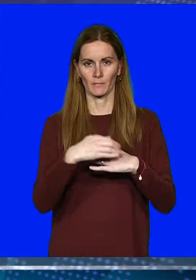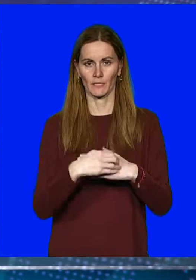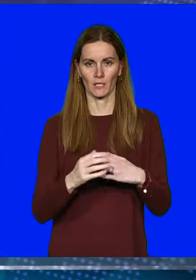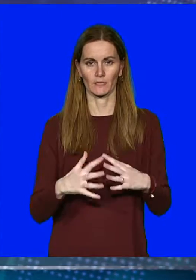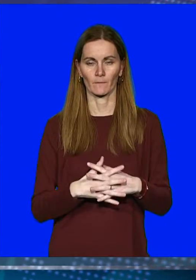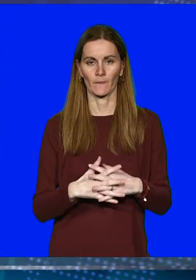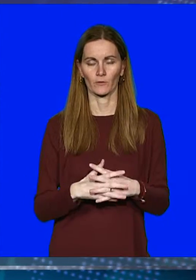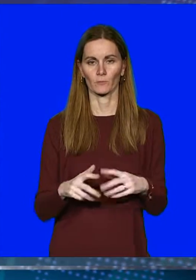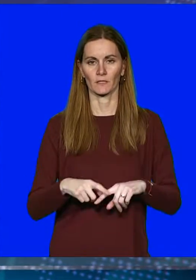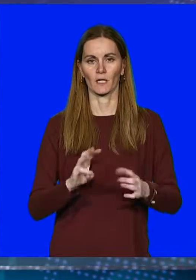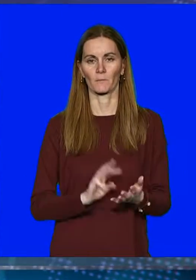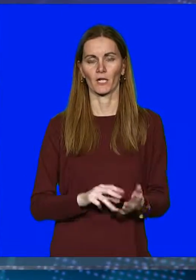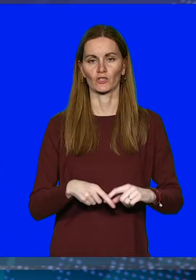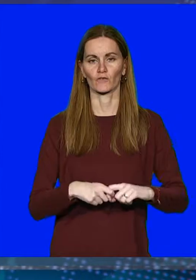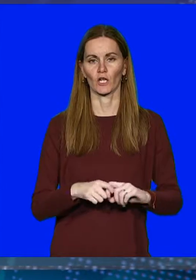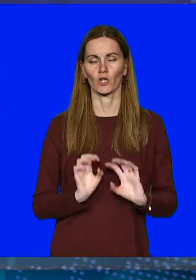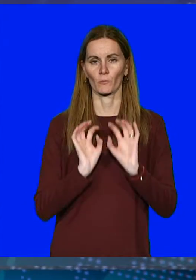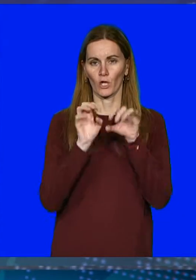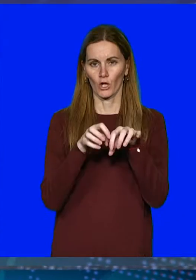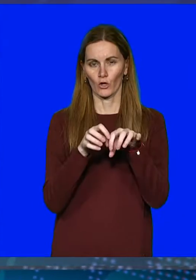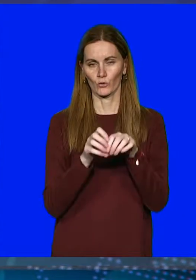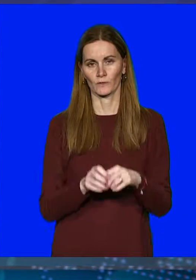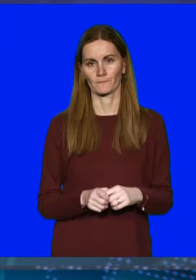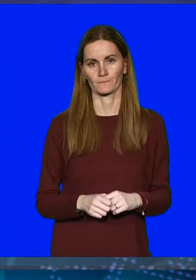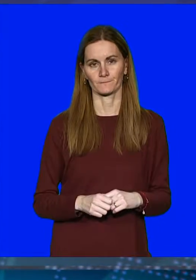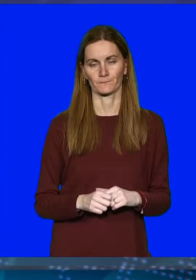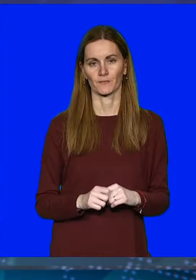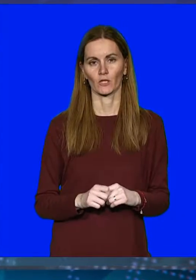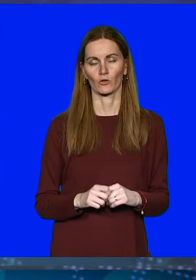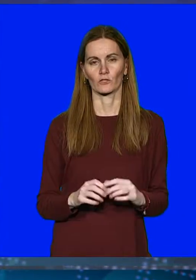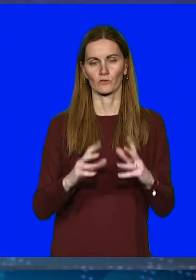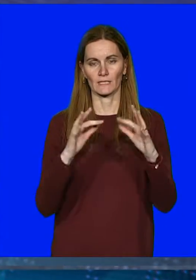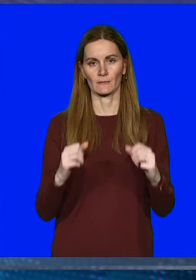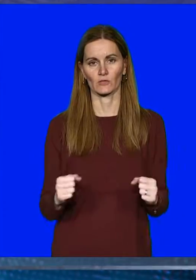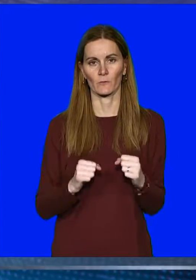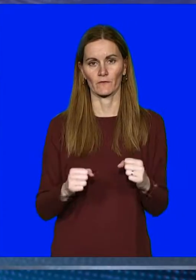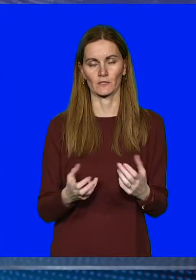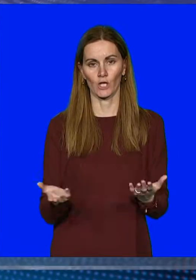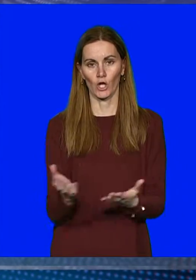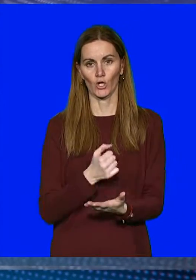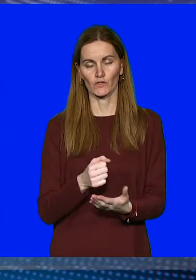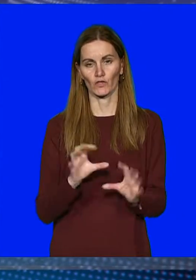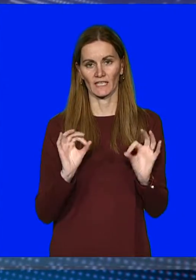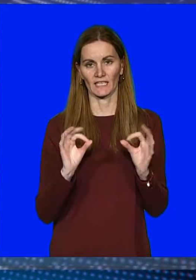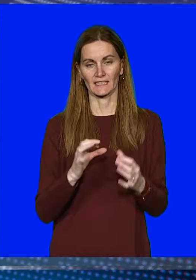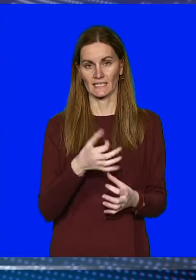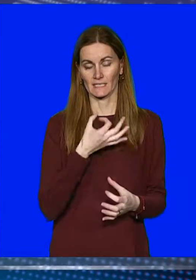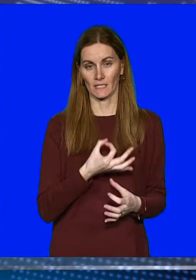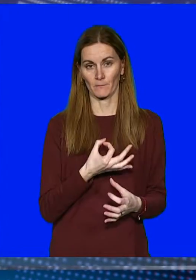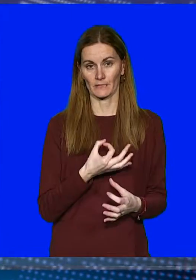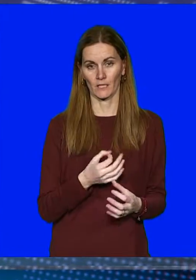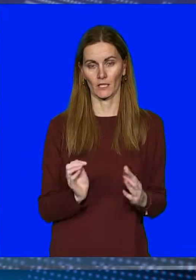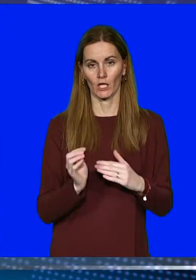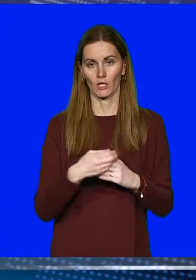grada Dubrovnika, poručio je gradonačelnik Mato Franković članovima plivačkog kluba Jug, koji su na zimskom prvenstvu Hrvatske osvojili